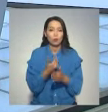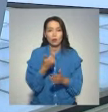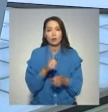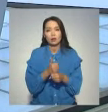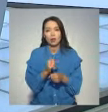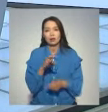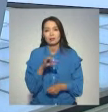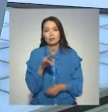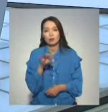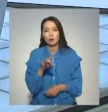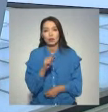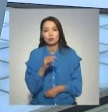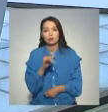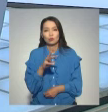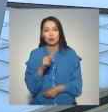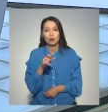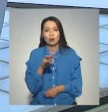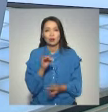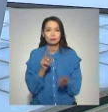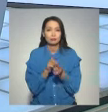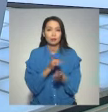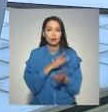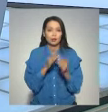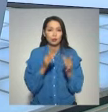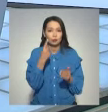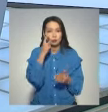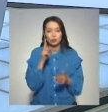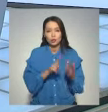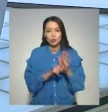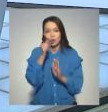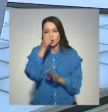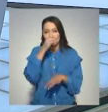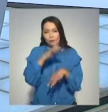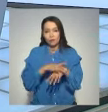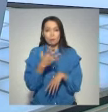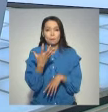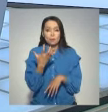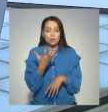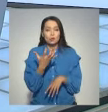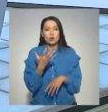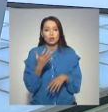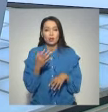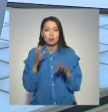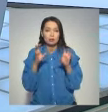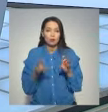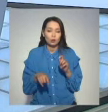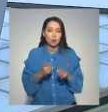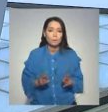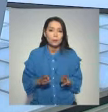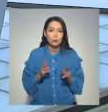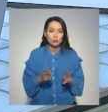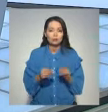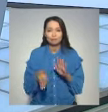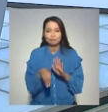асхаджумагали на приеме вакурде сообщил президенту что сначала года зарегистрировано более 500 коррупционных преступлений во взятках